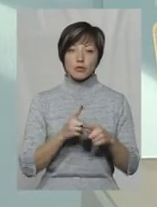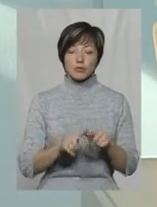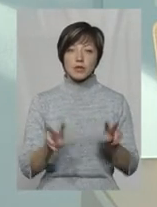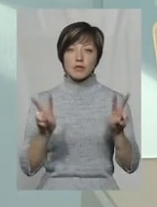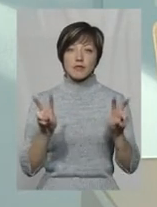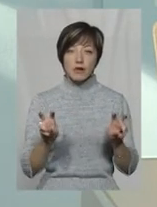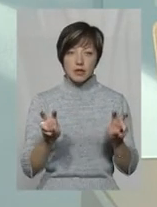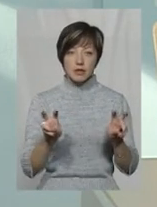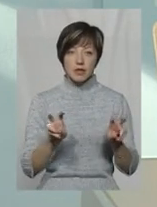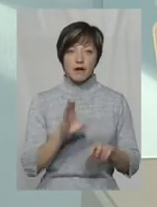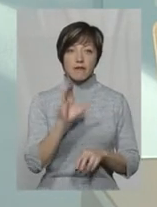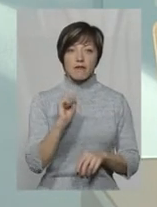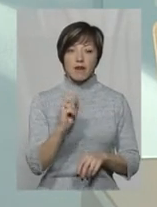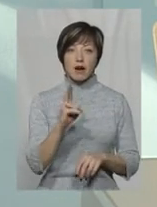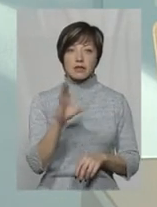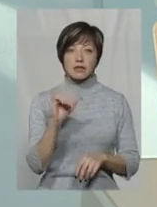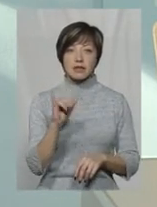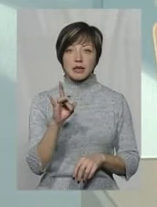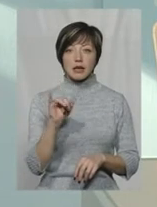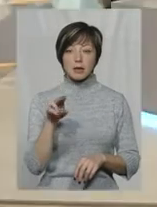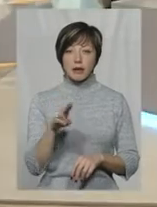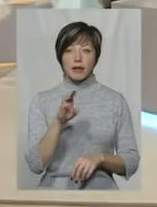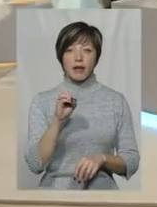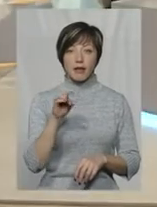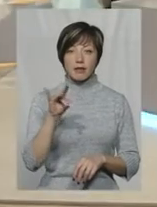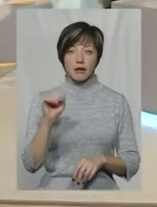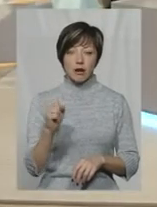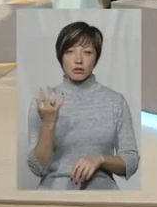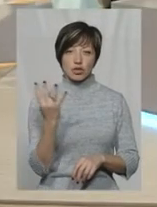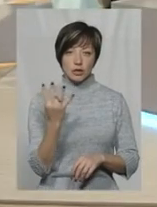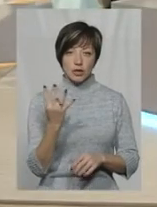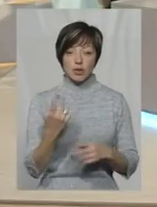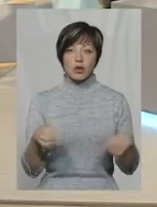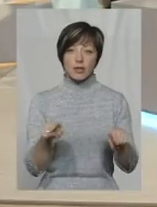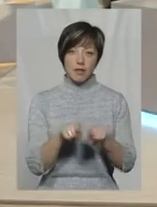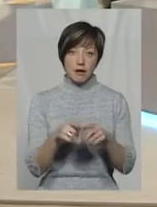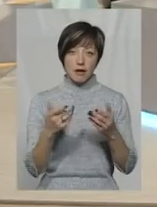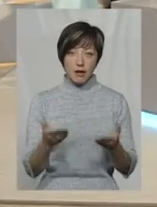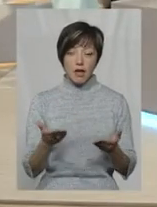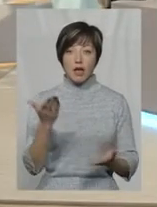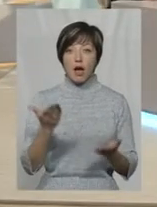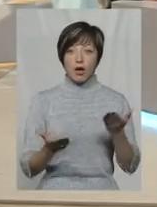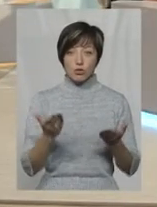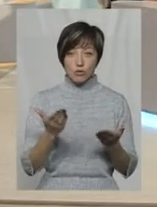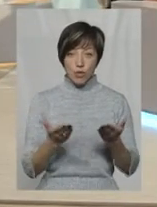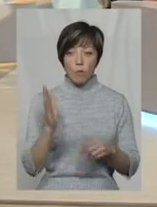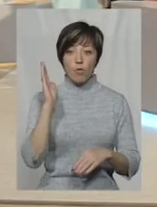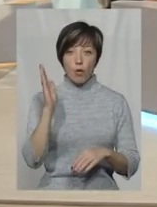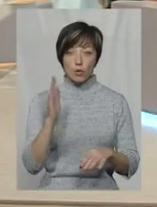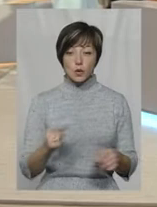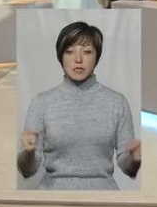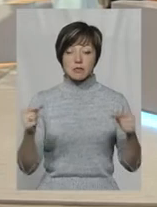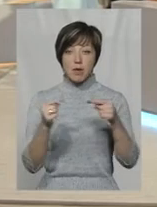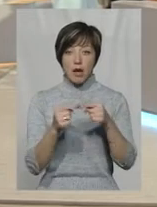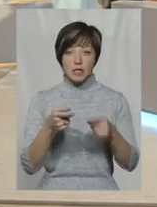називається ваксігрип тетра, тетра 4. Ось так. Якщо прогноз буде